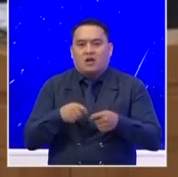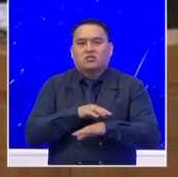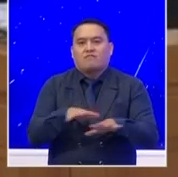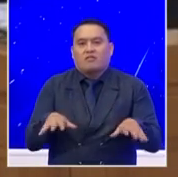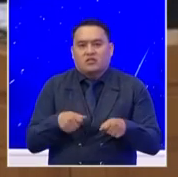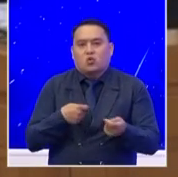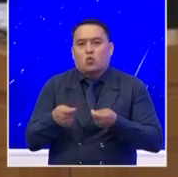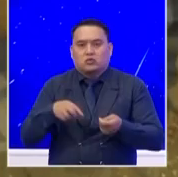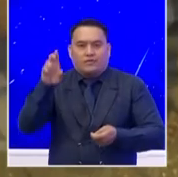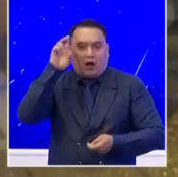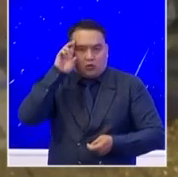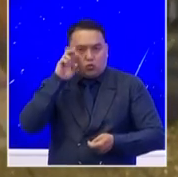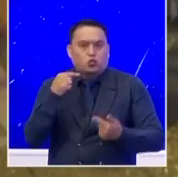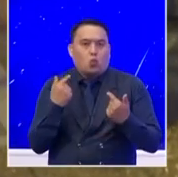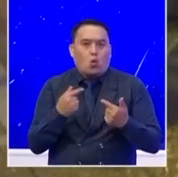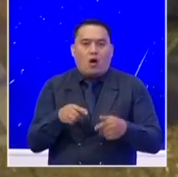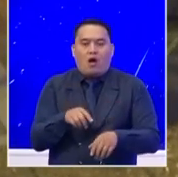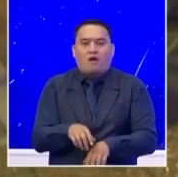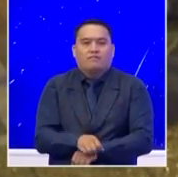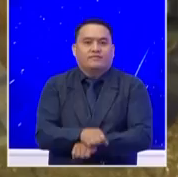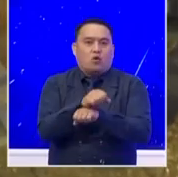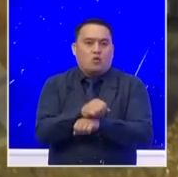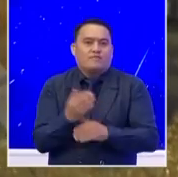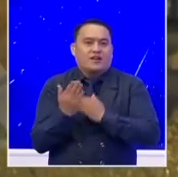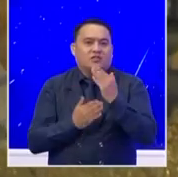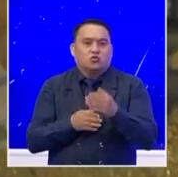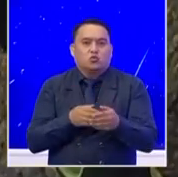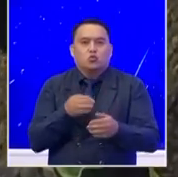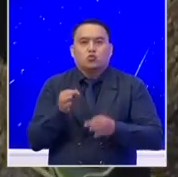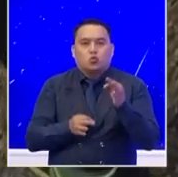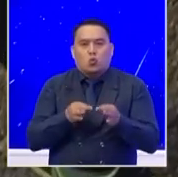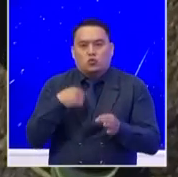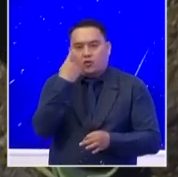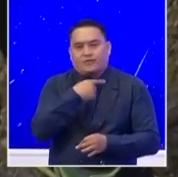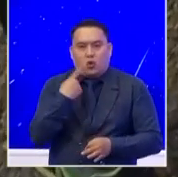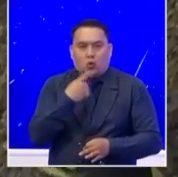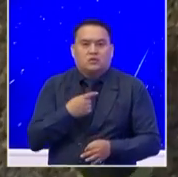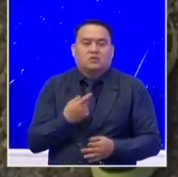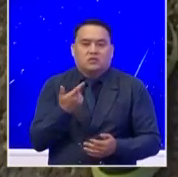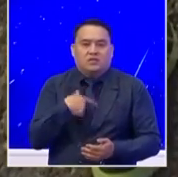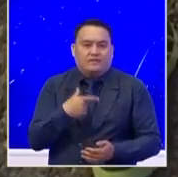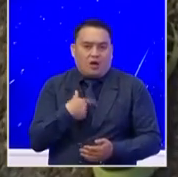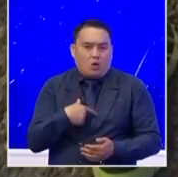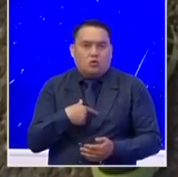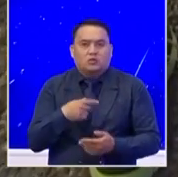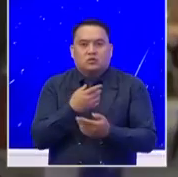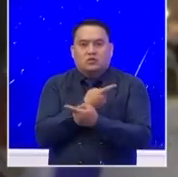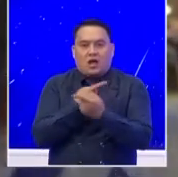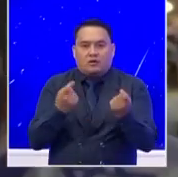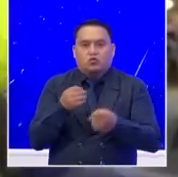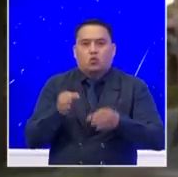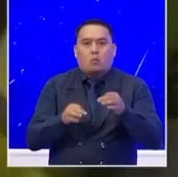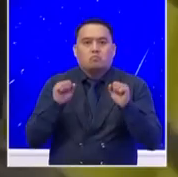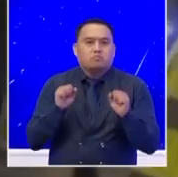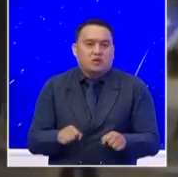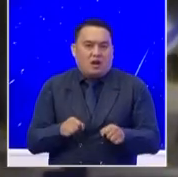же время участники другой манифестации обвиняют Верховный суд в преследовании собственных политических интересов и заявляют, что судьи не имеют